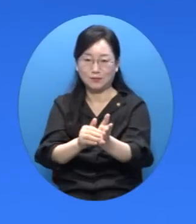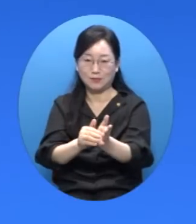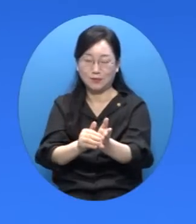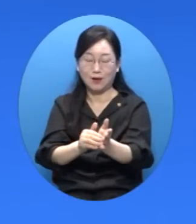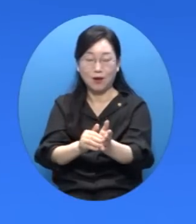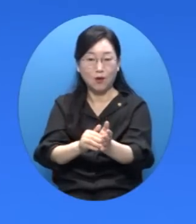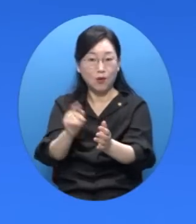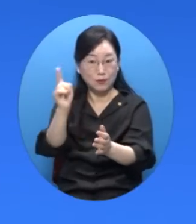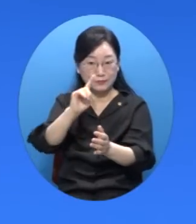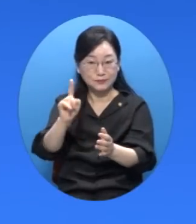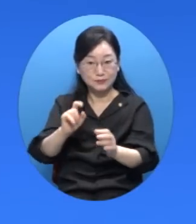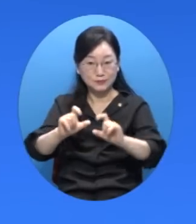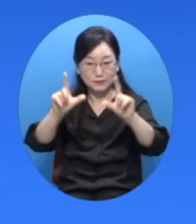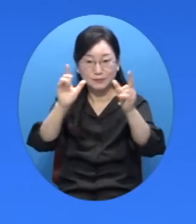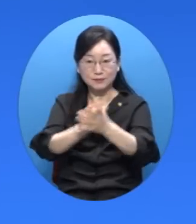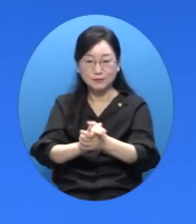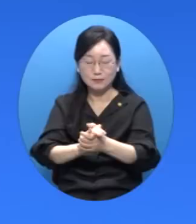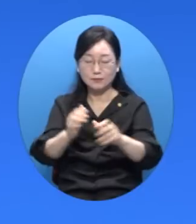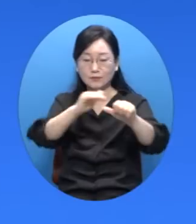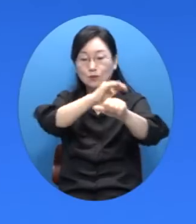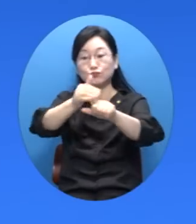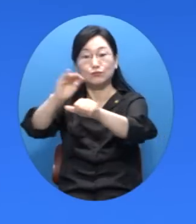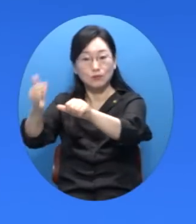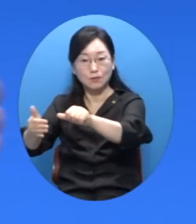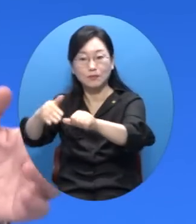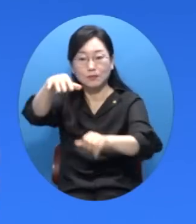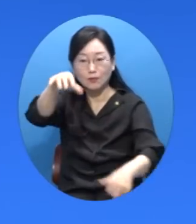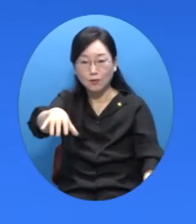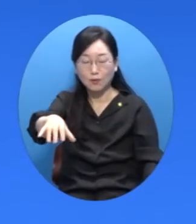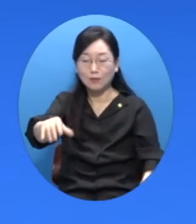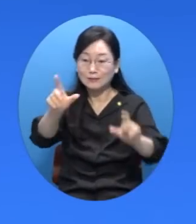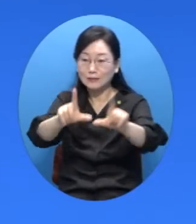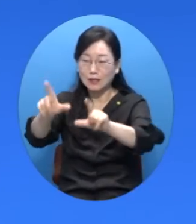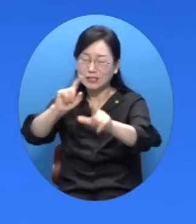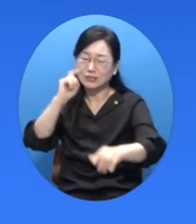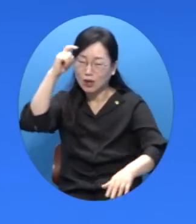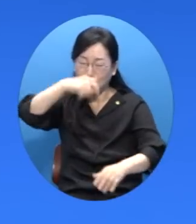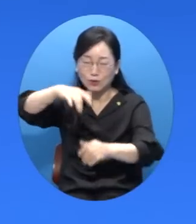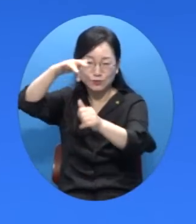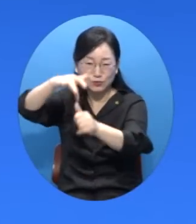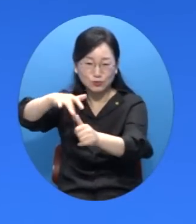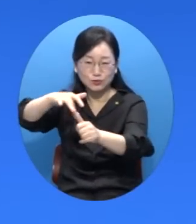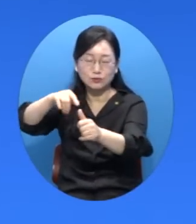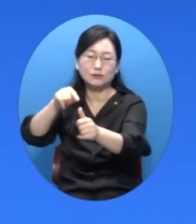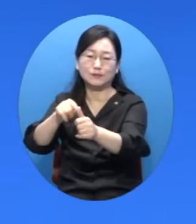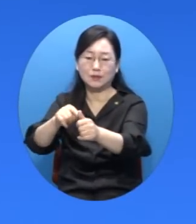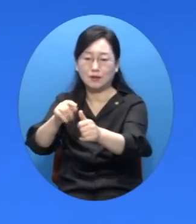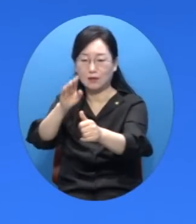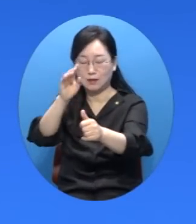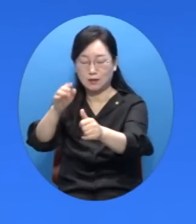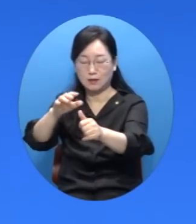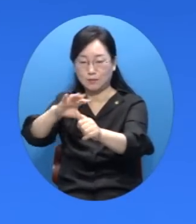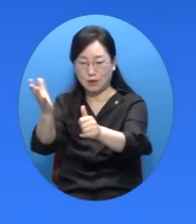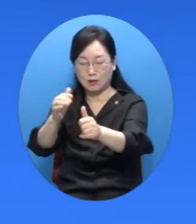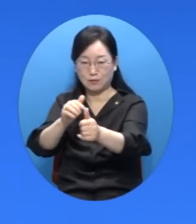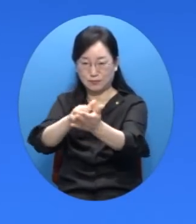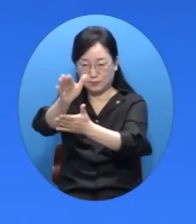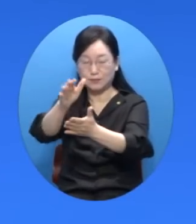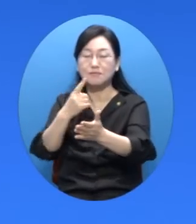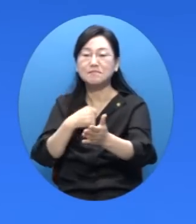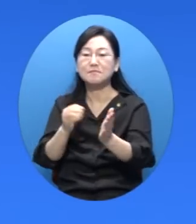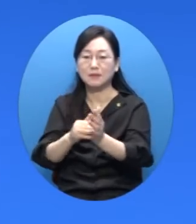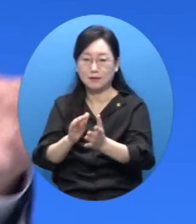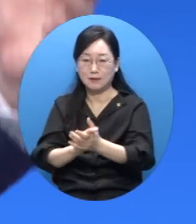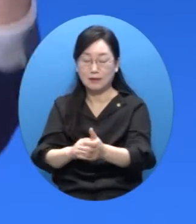예수님께서 무덤가에 살고 있는 더러운 귀신 들린 자를 고친 적이 있는데